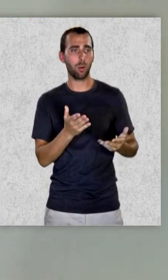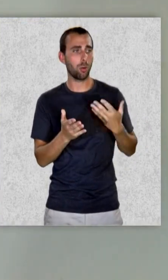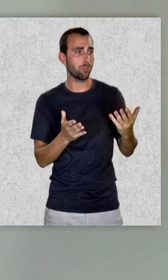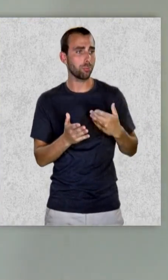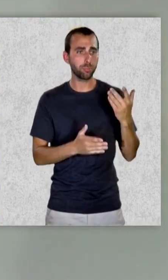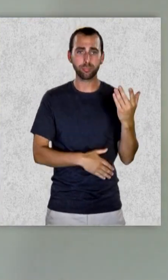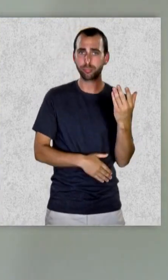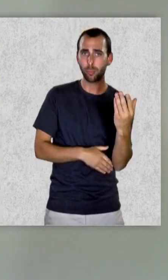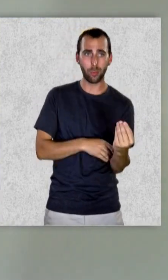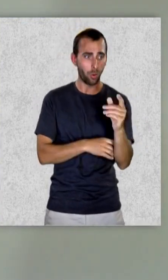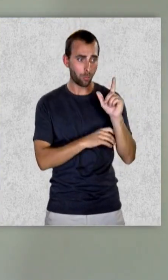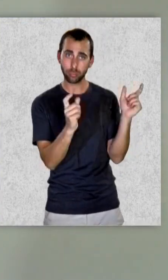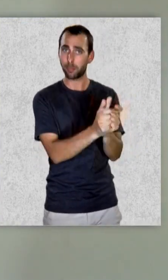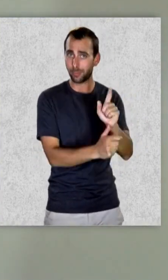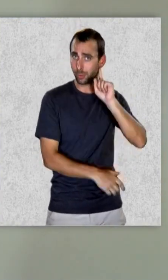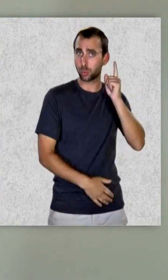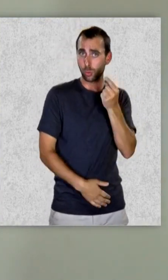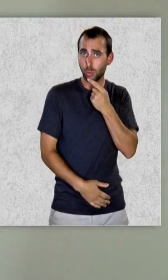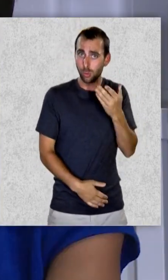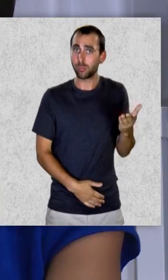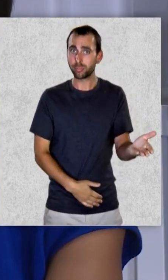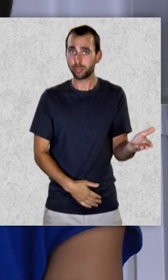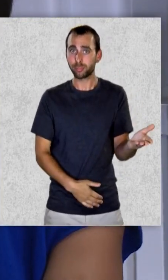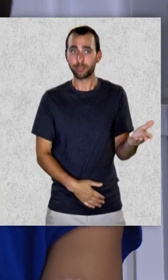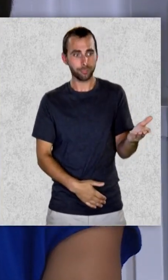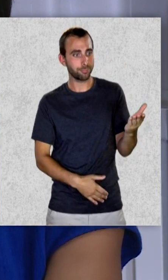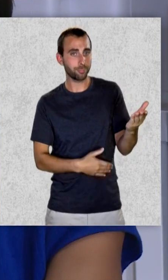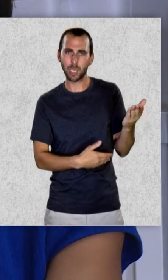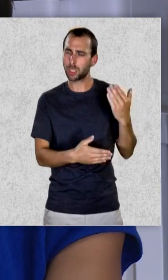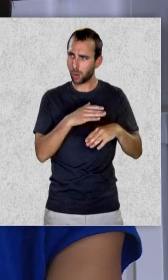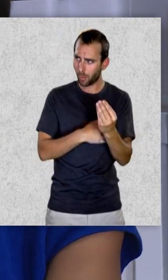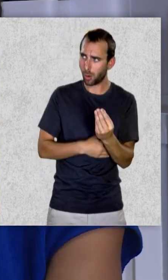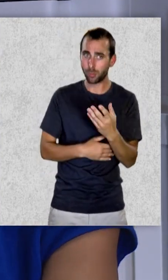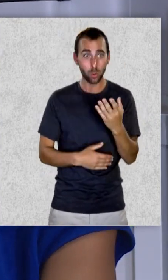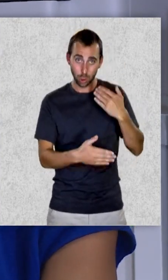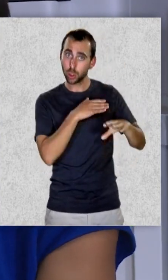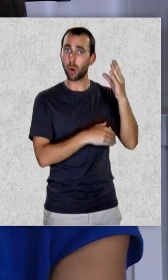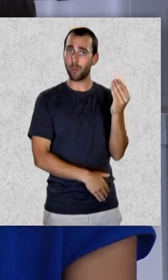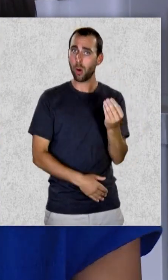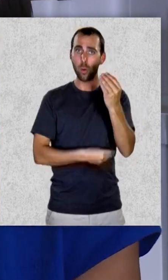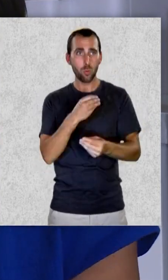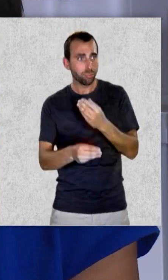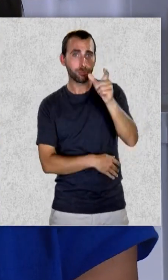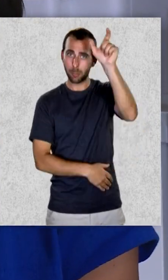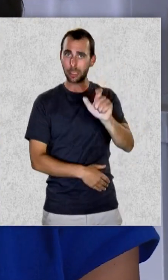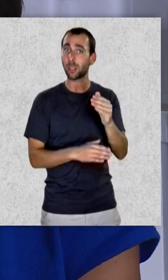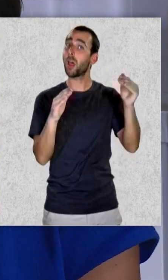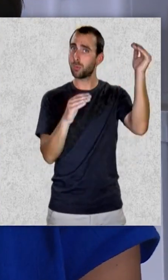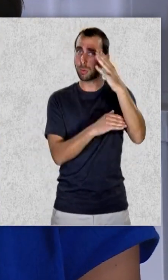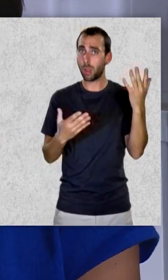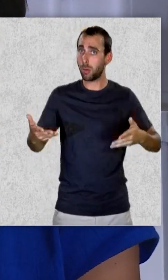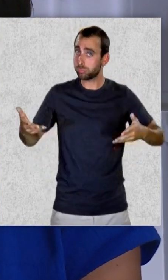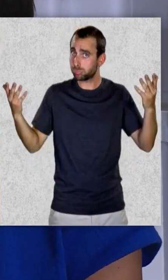on dépiste qu'on dépiste une surdité chez l'enfant ou chez l'adulte, peu importe, bien sûr.